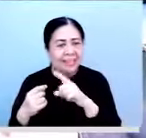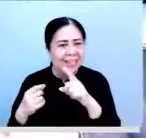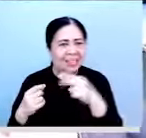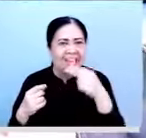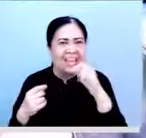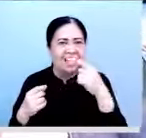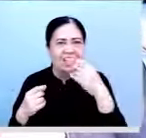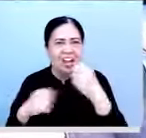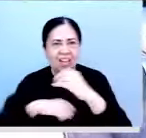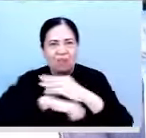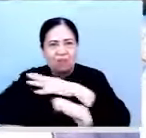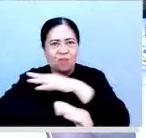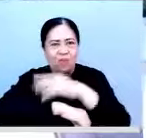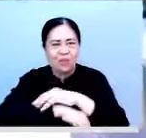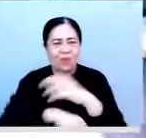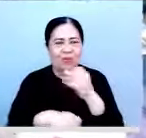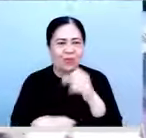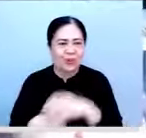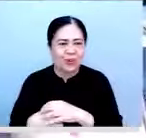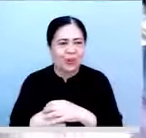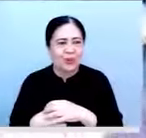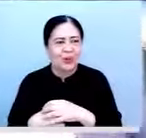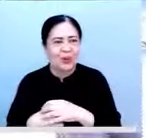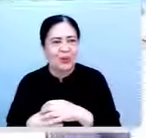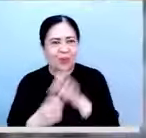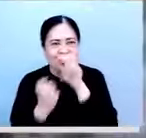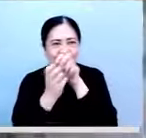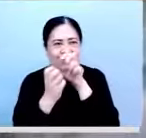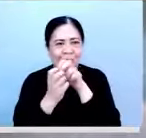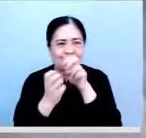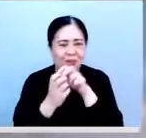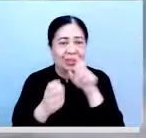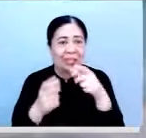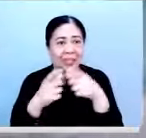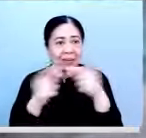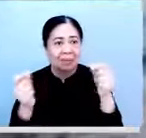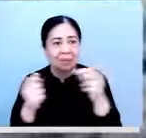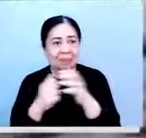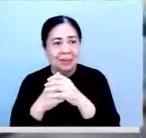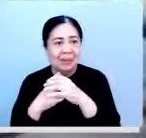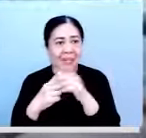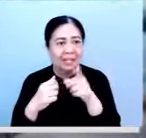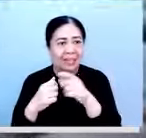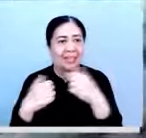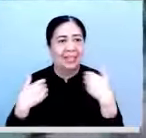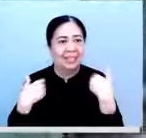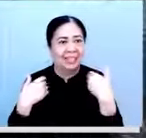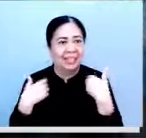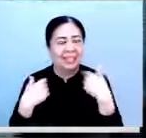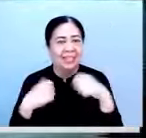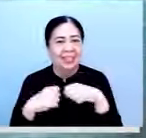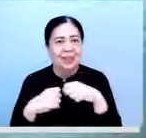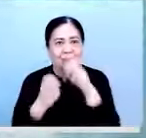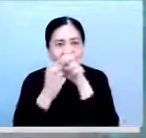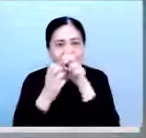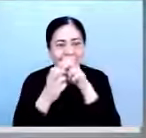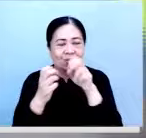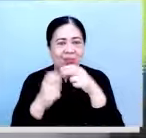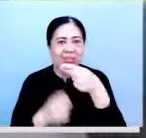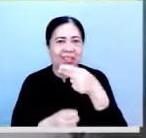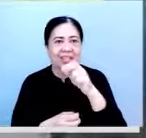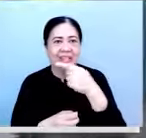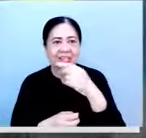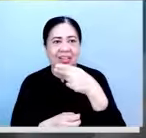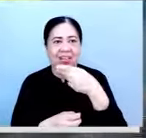Hedgehog! Yes. Oh my God! Nakaka-cute! Alam, nakakita kami yan sa Japan. Meron yan, Chubby. Puro hedgehog sila. Tapos very cute talaga